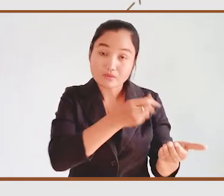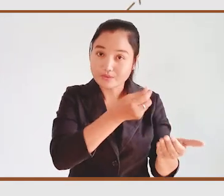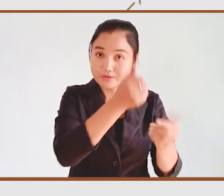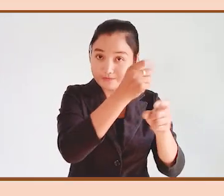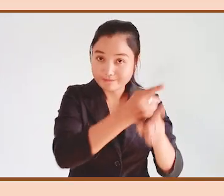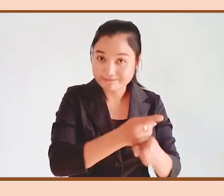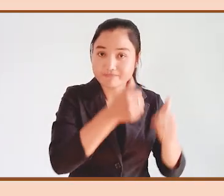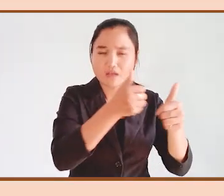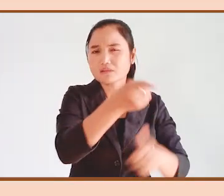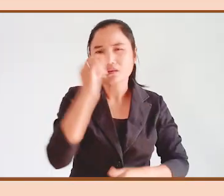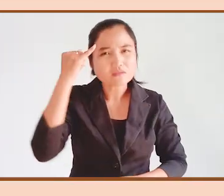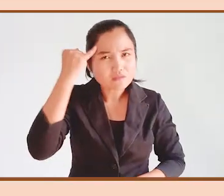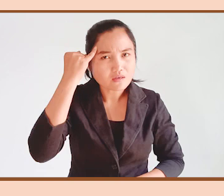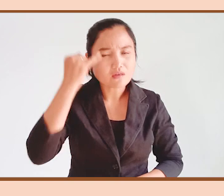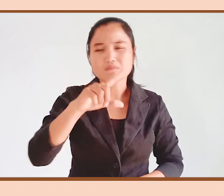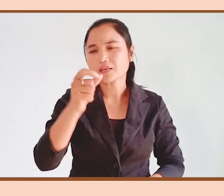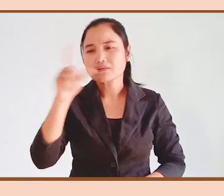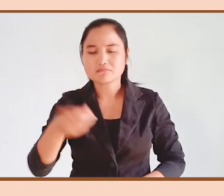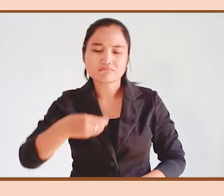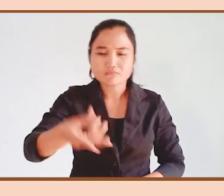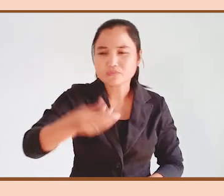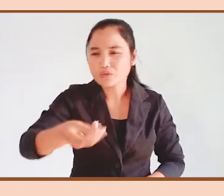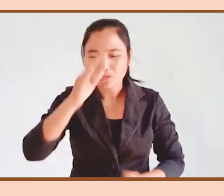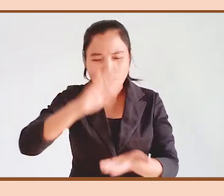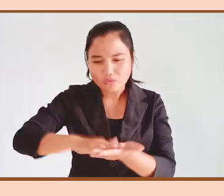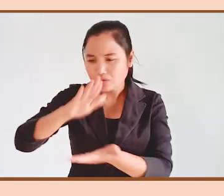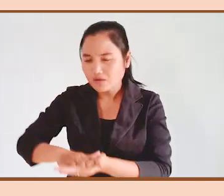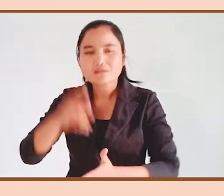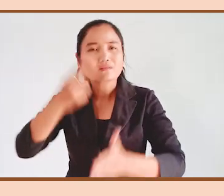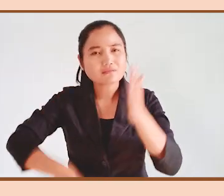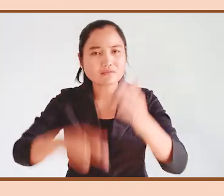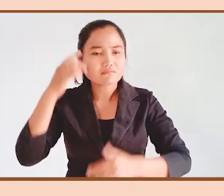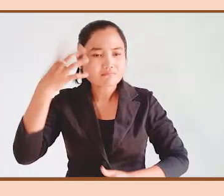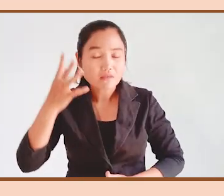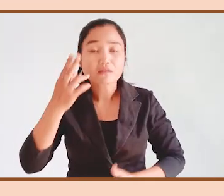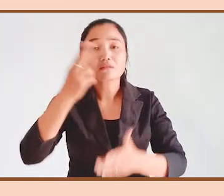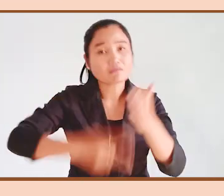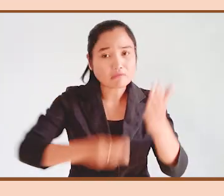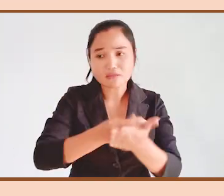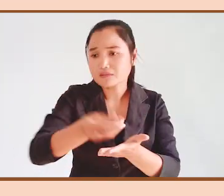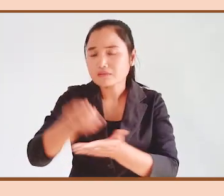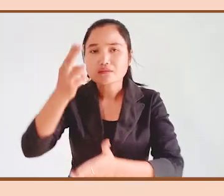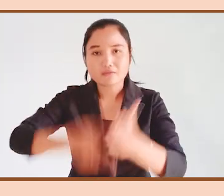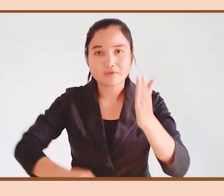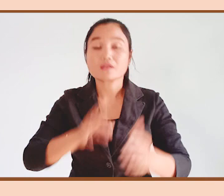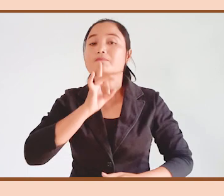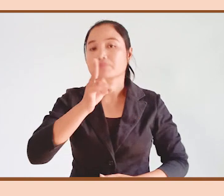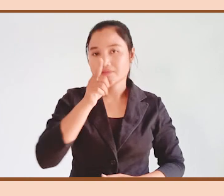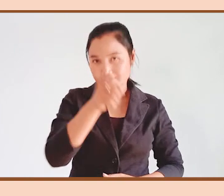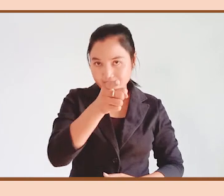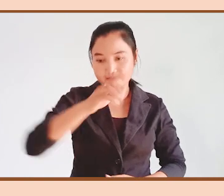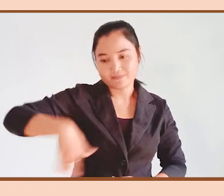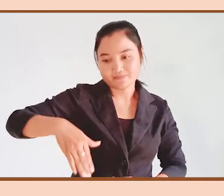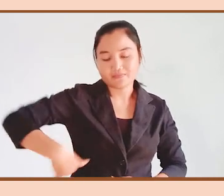នធ្លាប់ឆ្ងល់អត់ថាមួយខែដឹងតែអស់លុយតែដូចជាអត់ចាយលើអ្វីច្រើនផងនេះមកពីអ្នកមិនទាន់រៀ